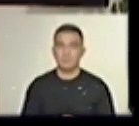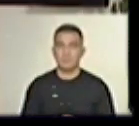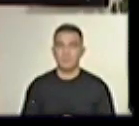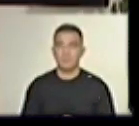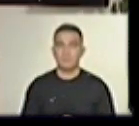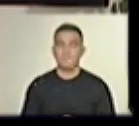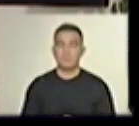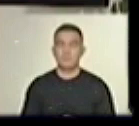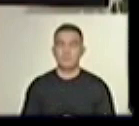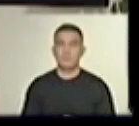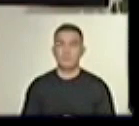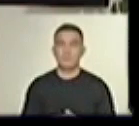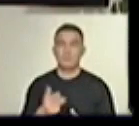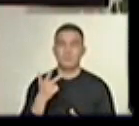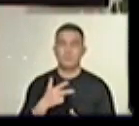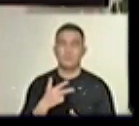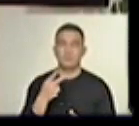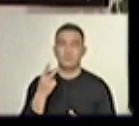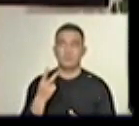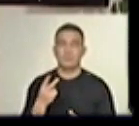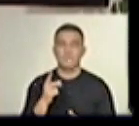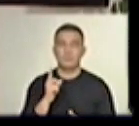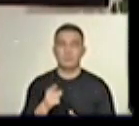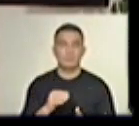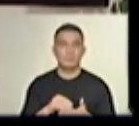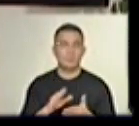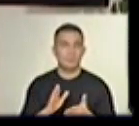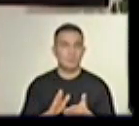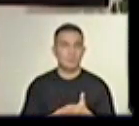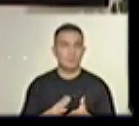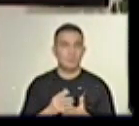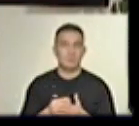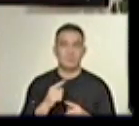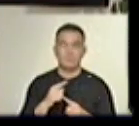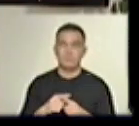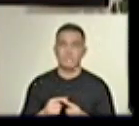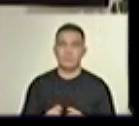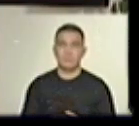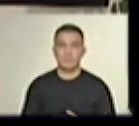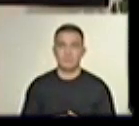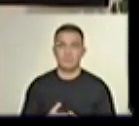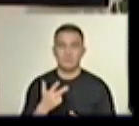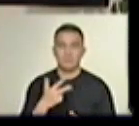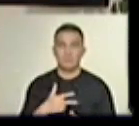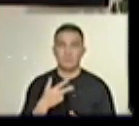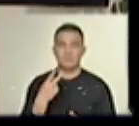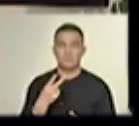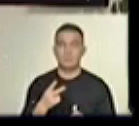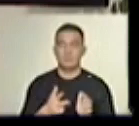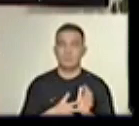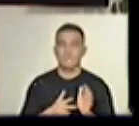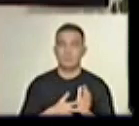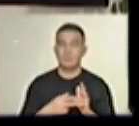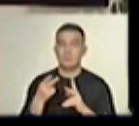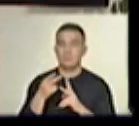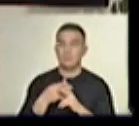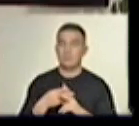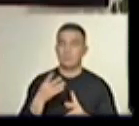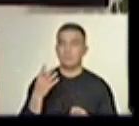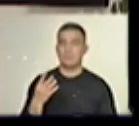Demak, 32 ni o'zini yozamiz. Qo'shuv 32 ni 8 ga bo'lsak